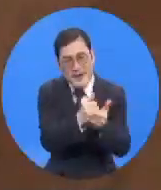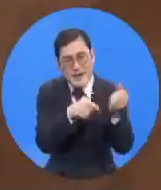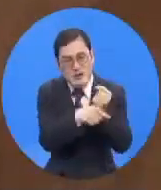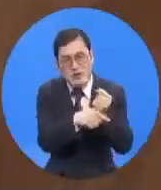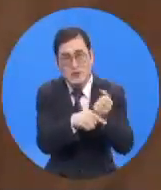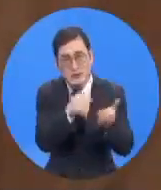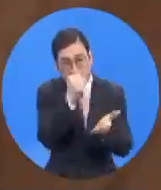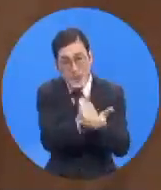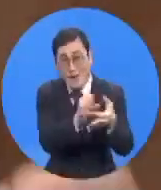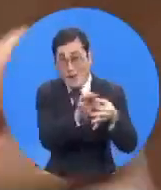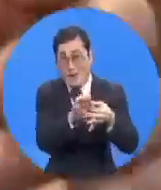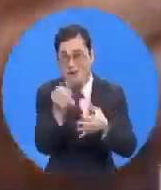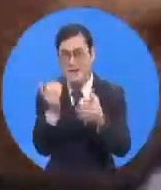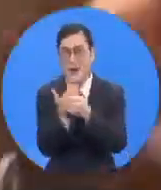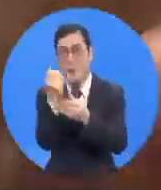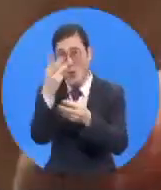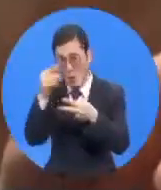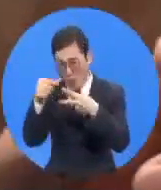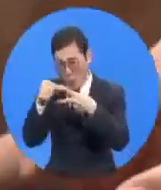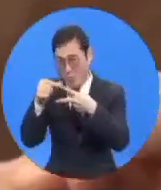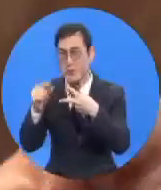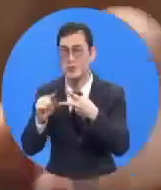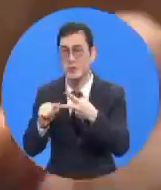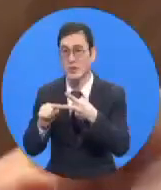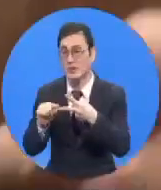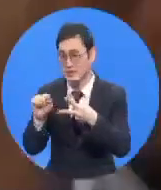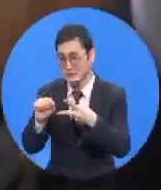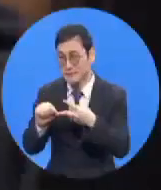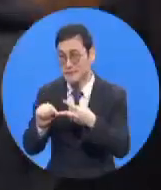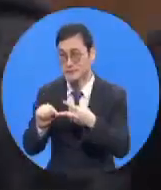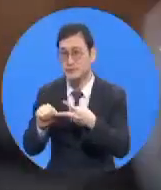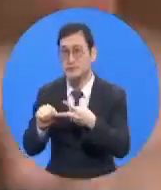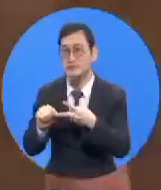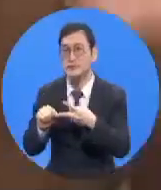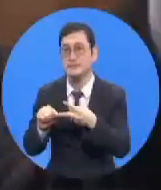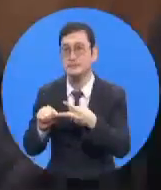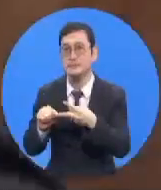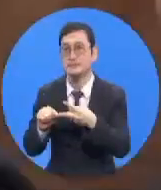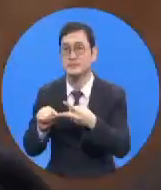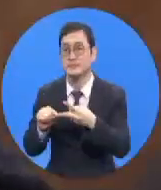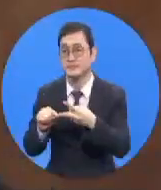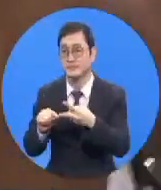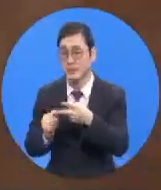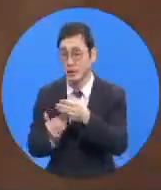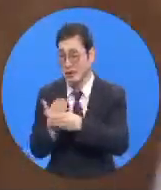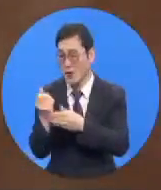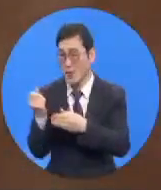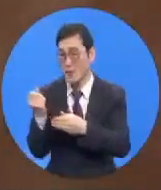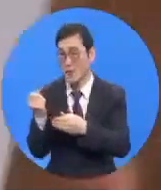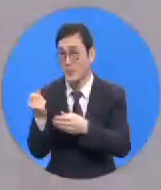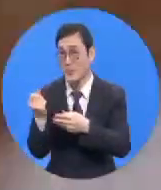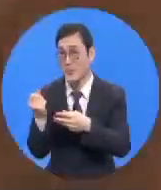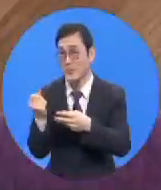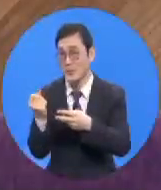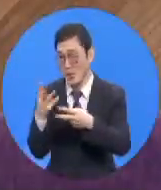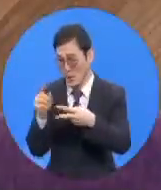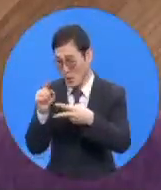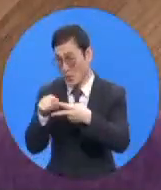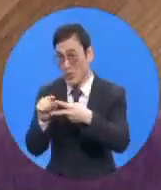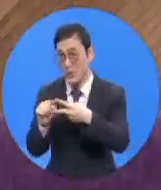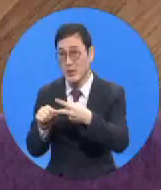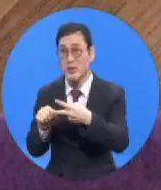있는데 문제는 뭐냐면 이 사건에 있어서는 사건 번호가 두 개가 틀리다는 이야기죠. 틀릴 예. 수가 없는 사건 번호가